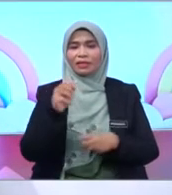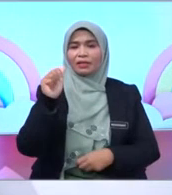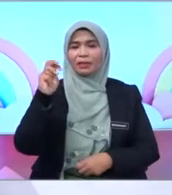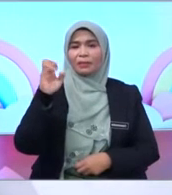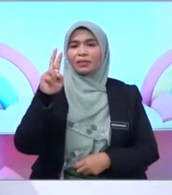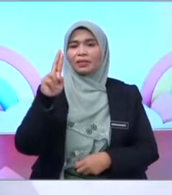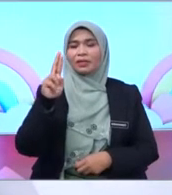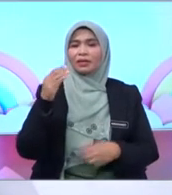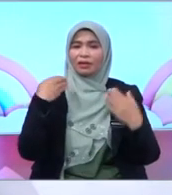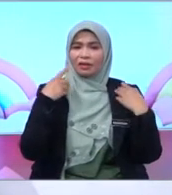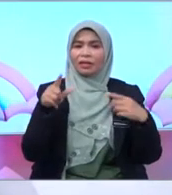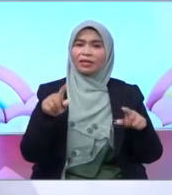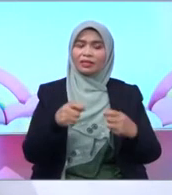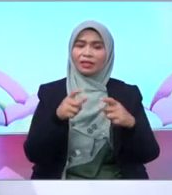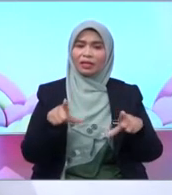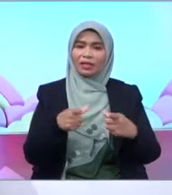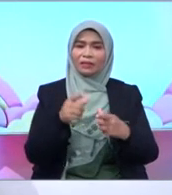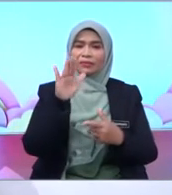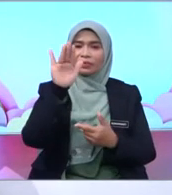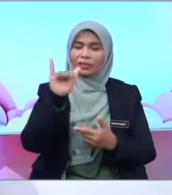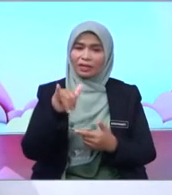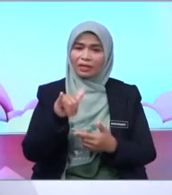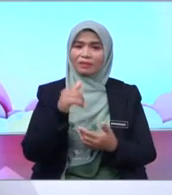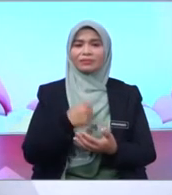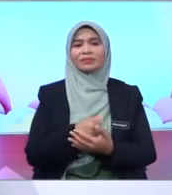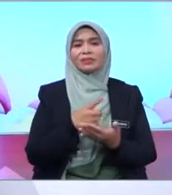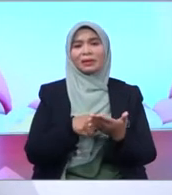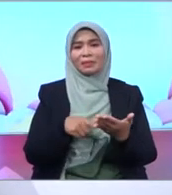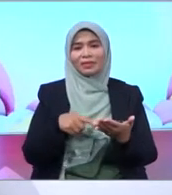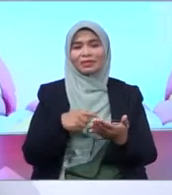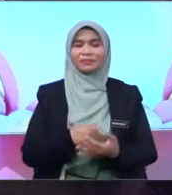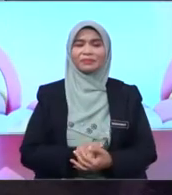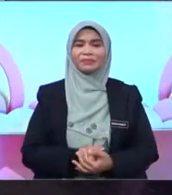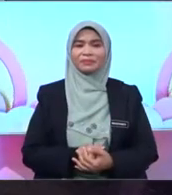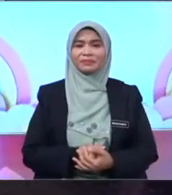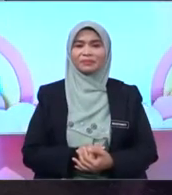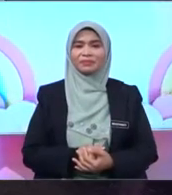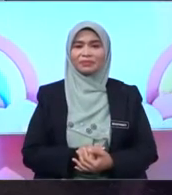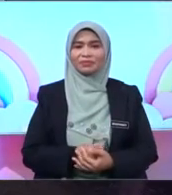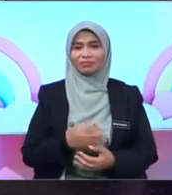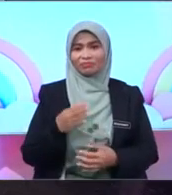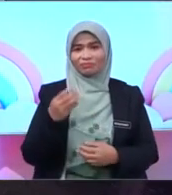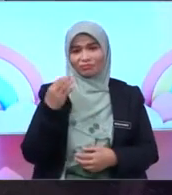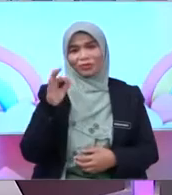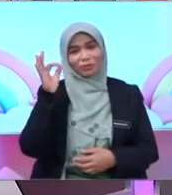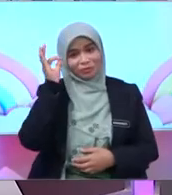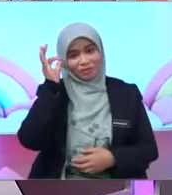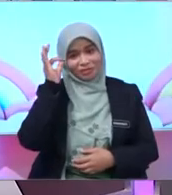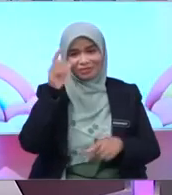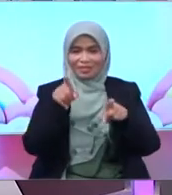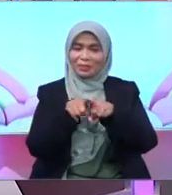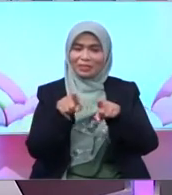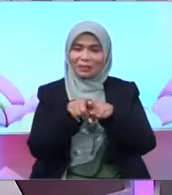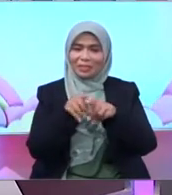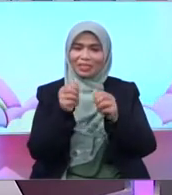merupakan tingkah laku ia tempat kosong tempat kosong h-cube menemui rumah fikir sekali